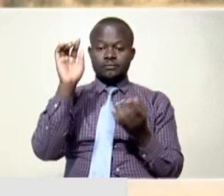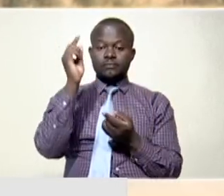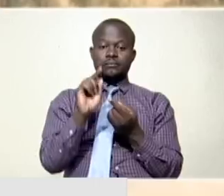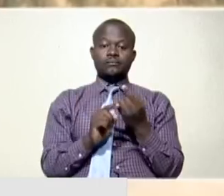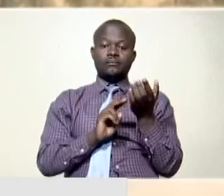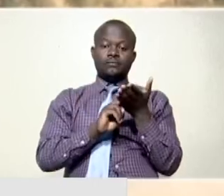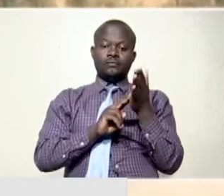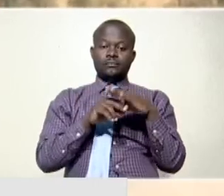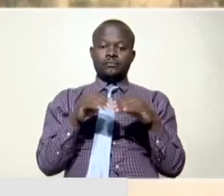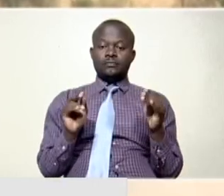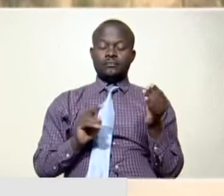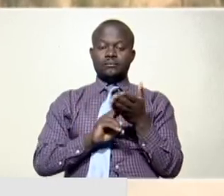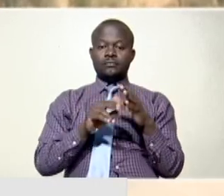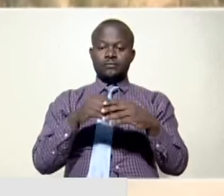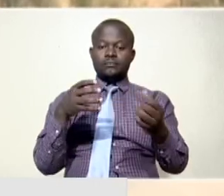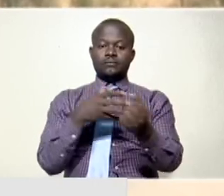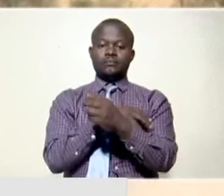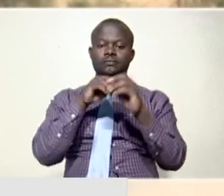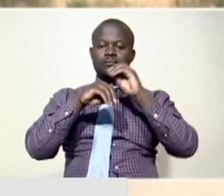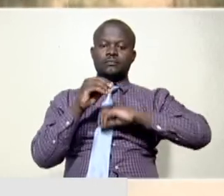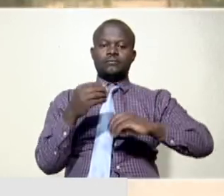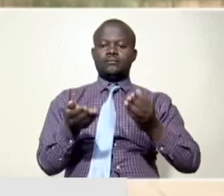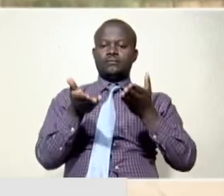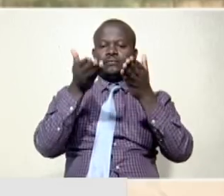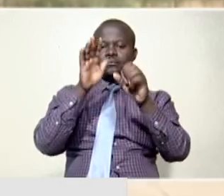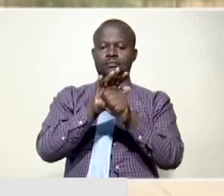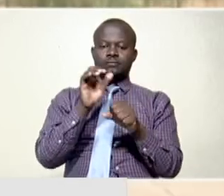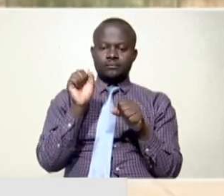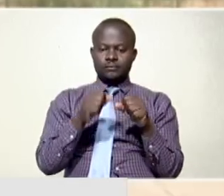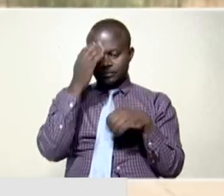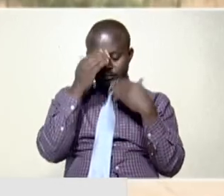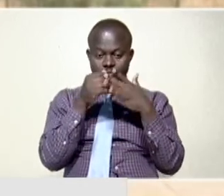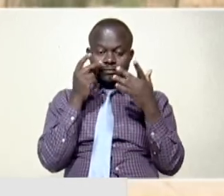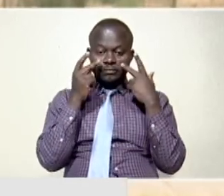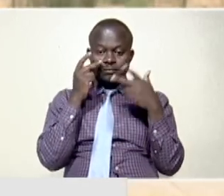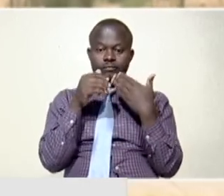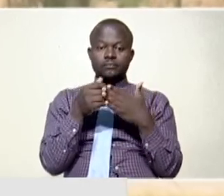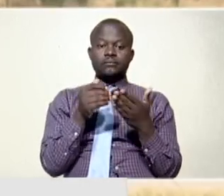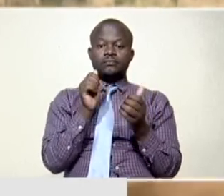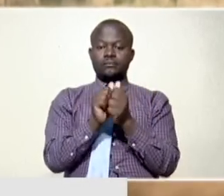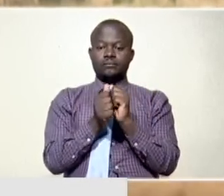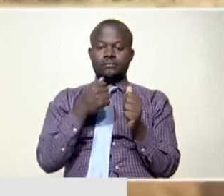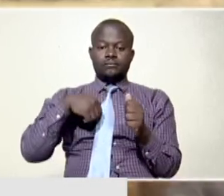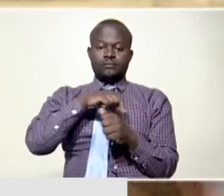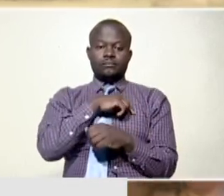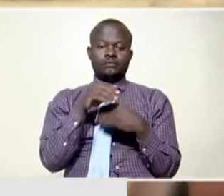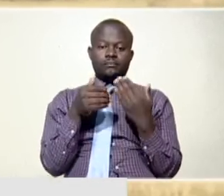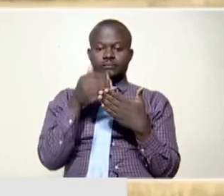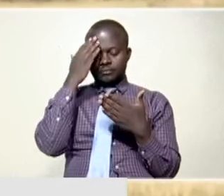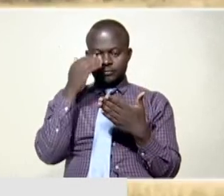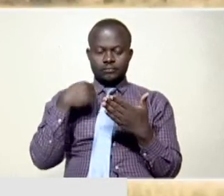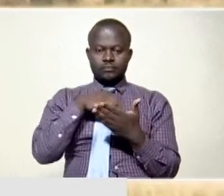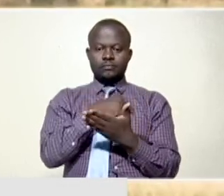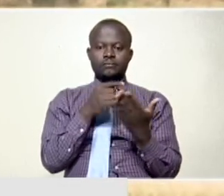kuyikoresha n'imbaraga n'umusaruro azamuka bishoboka rwose. Twabonaga mu mufuka hashize tukirwana, ugafata agacyuka kubitamo kugira ngo